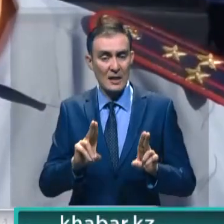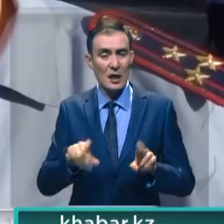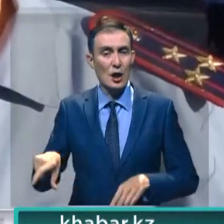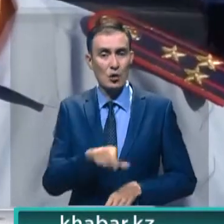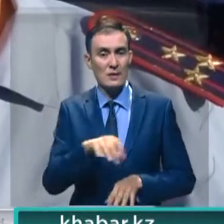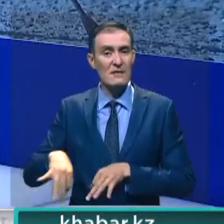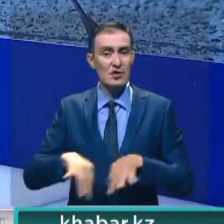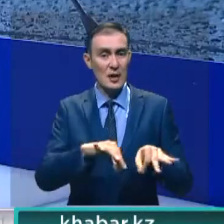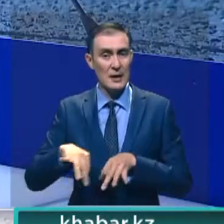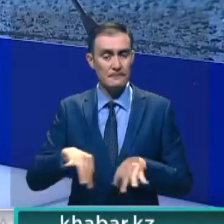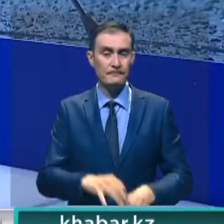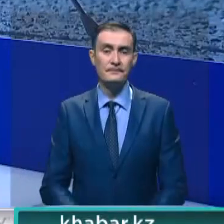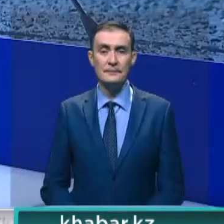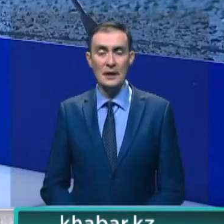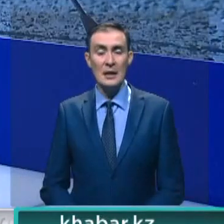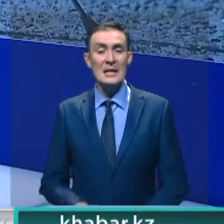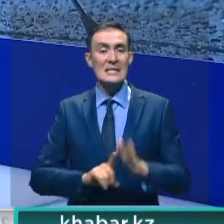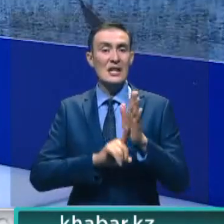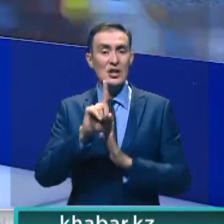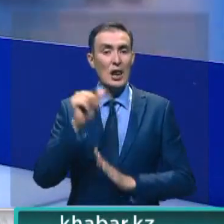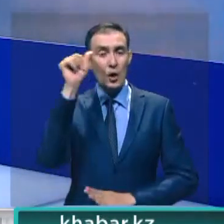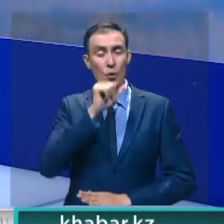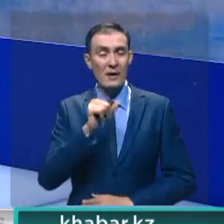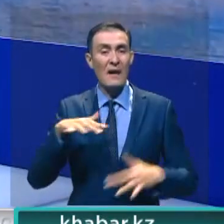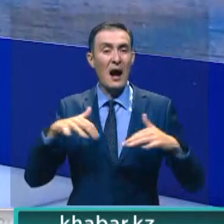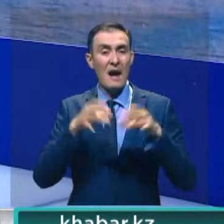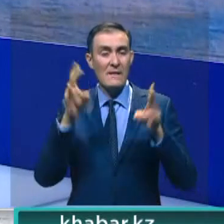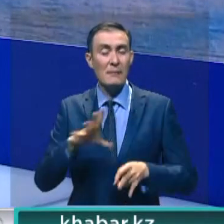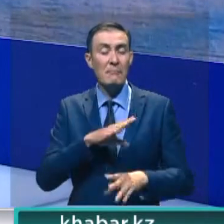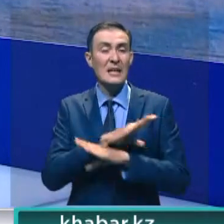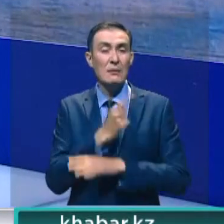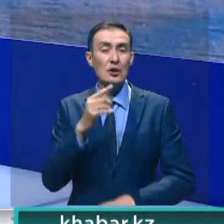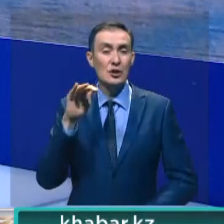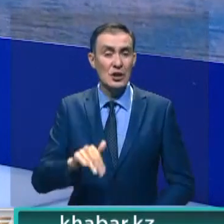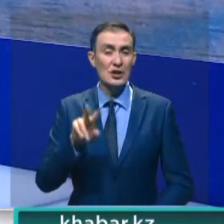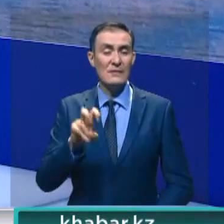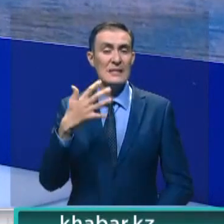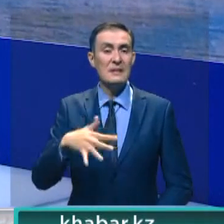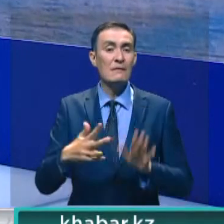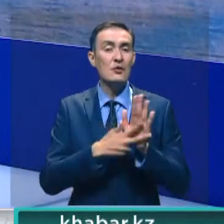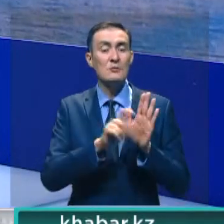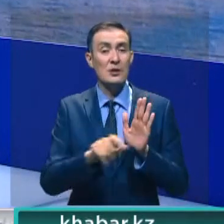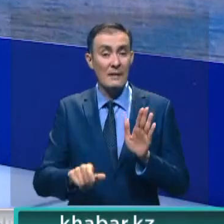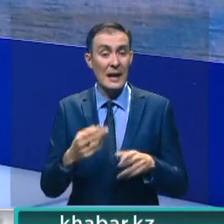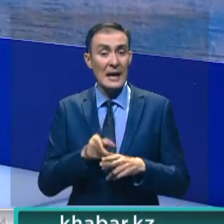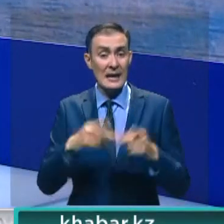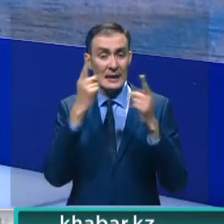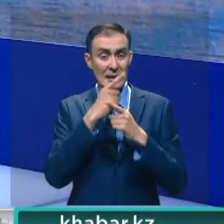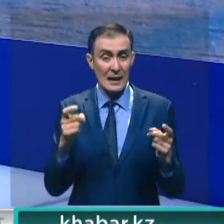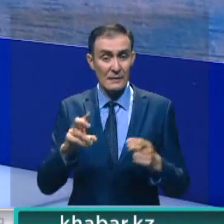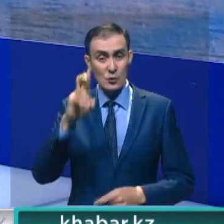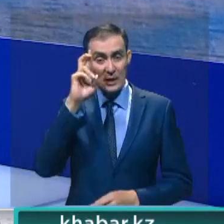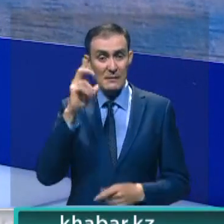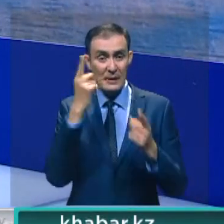движения. Так и цифры. С начала года в ДТП погибло 1258 человек. Данные по